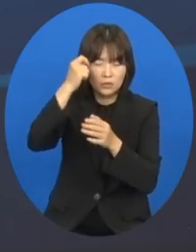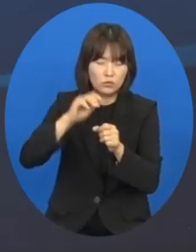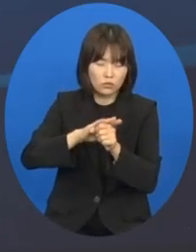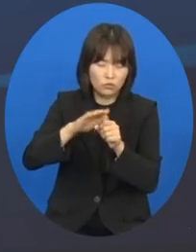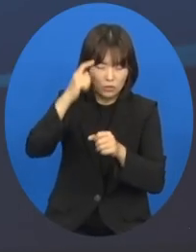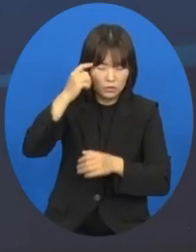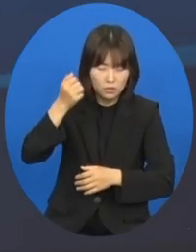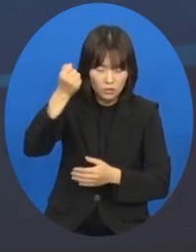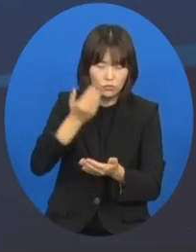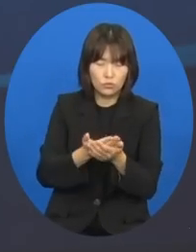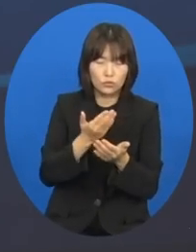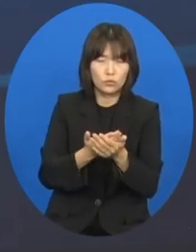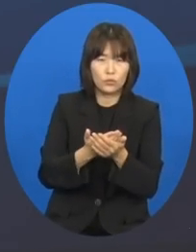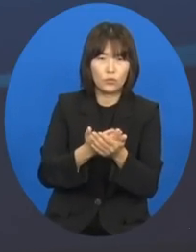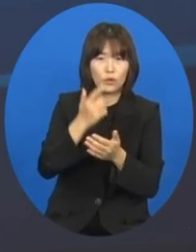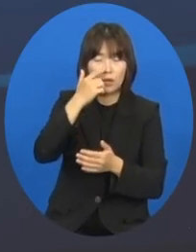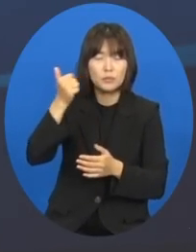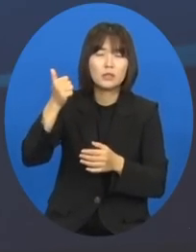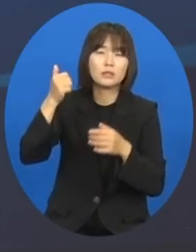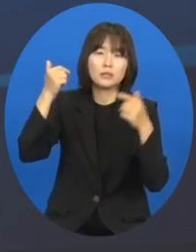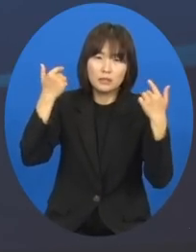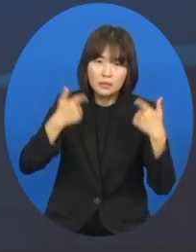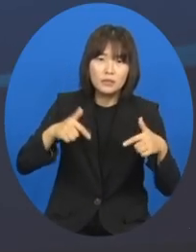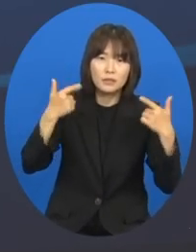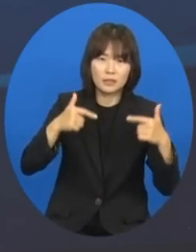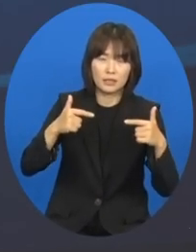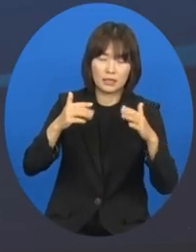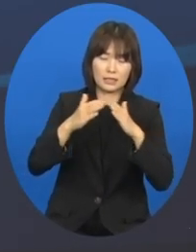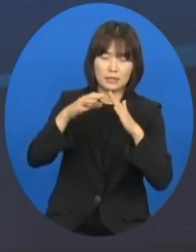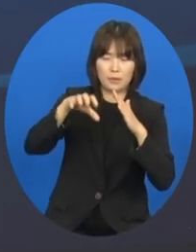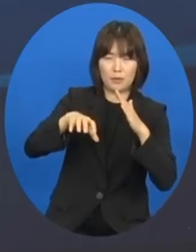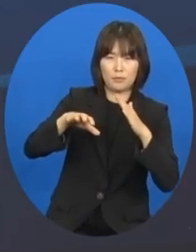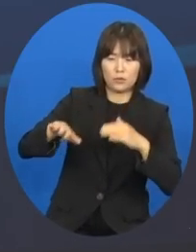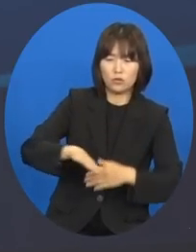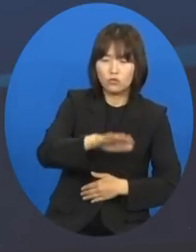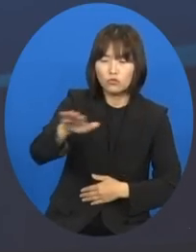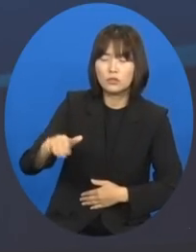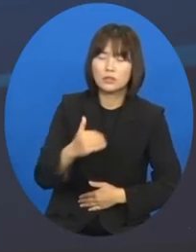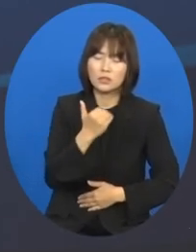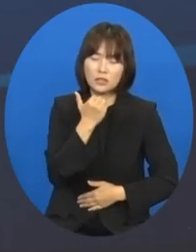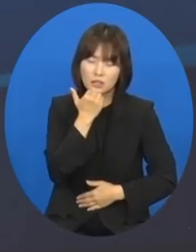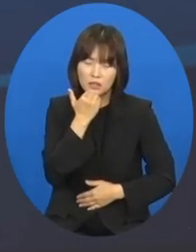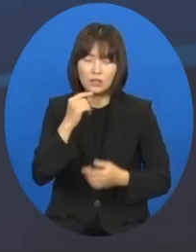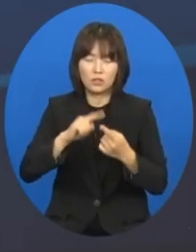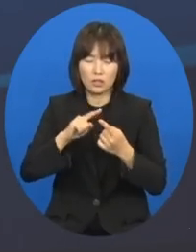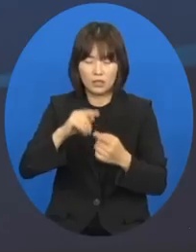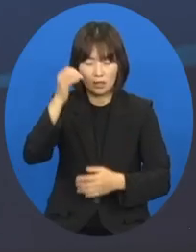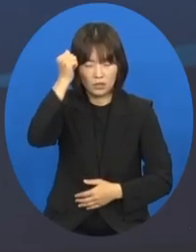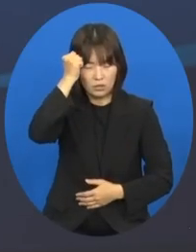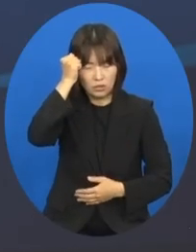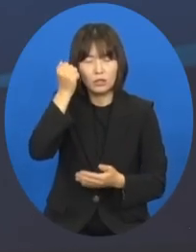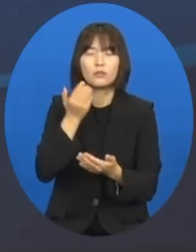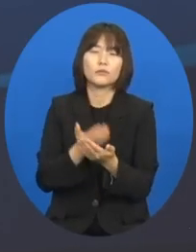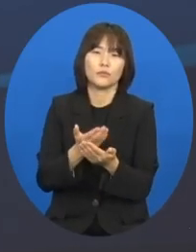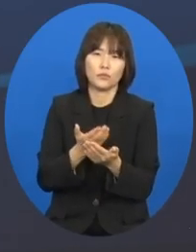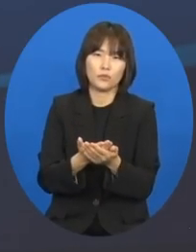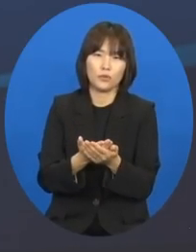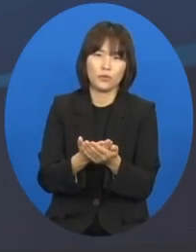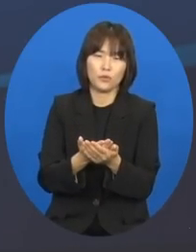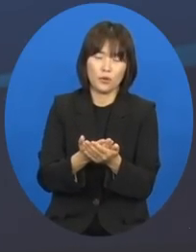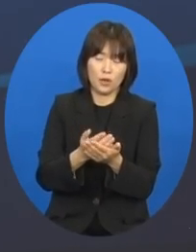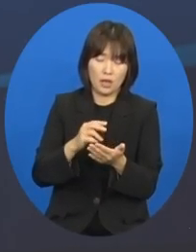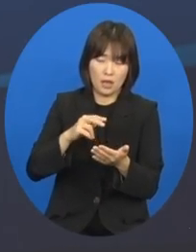아버지께서 날마다 집 앞에 나와서 우리를 기다리고 계시다는 것을 잊지 않게 하여 주옵소서